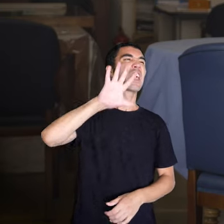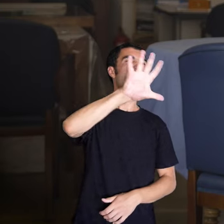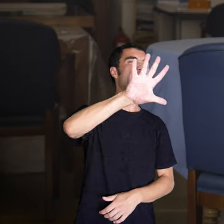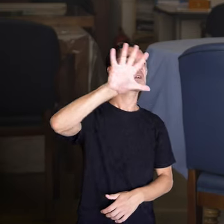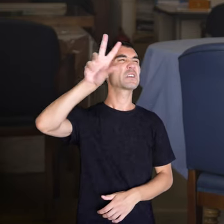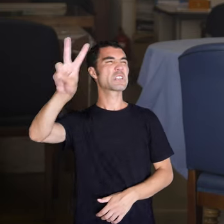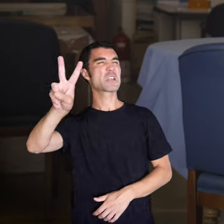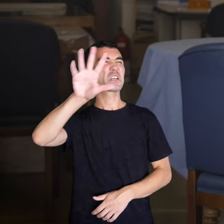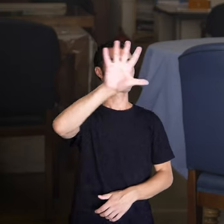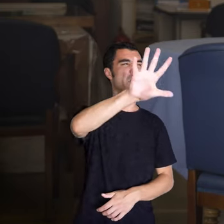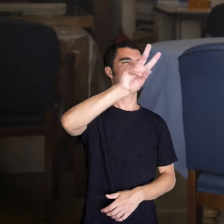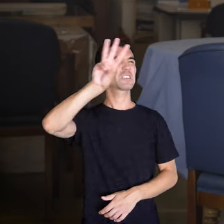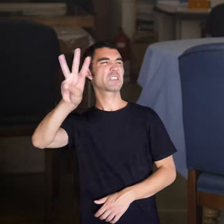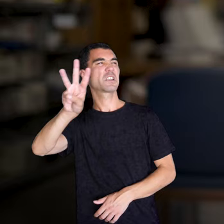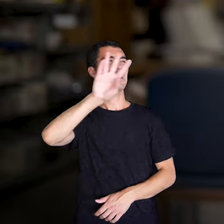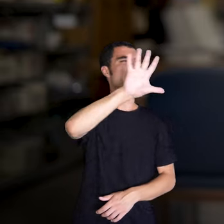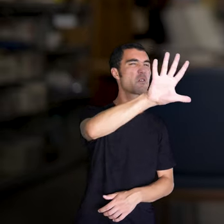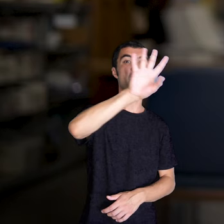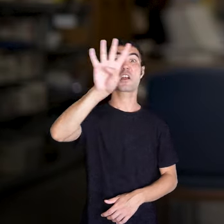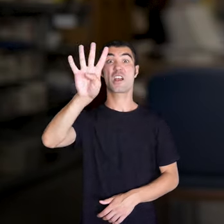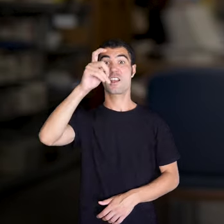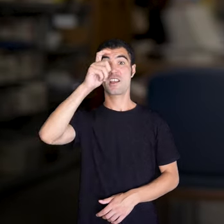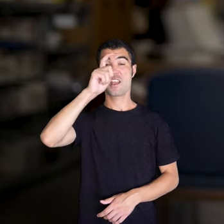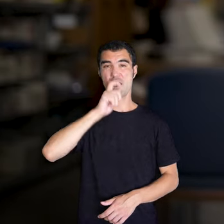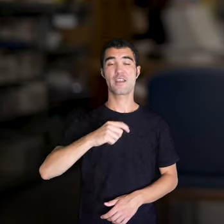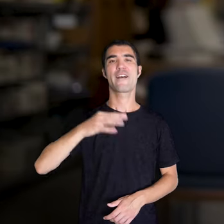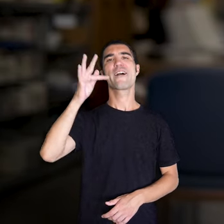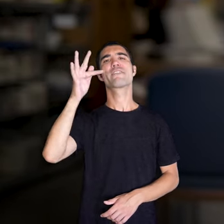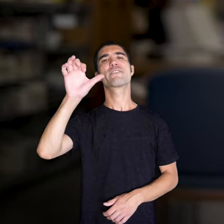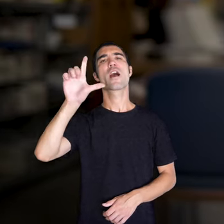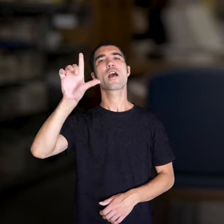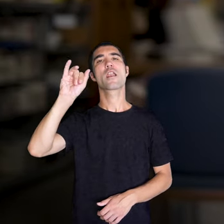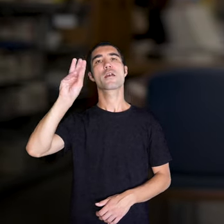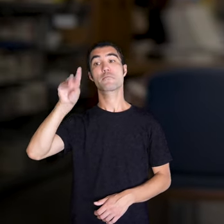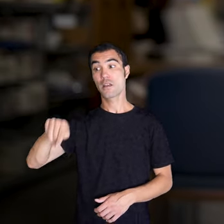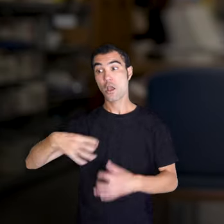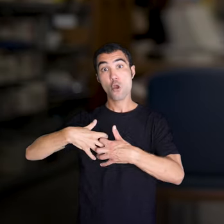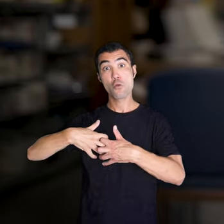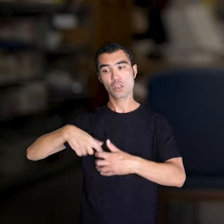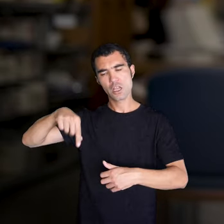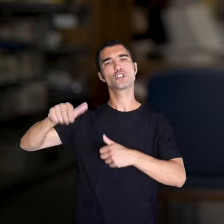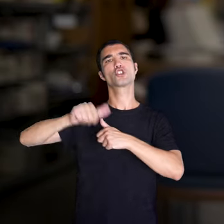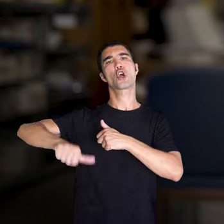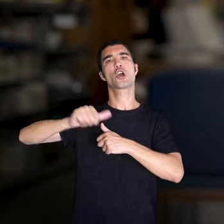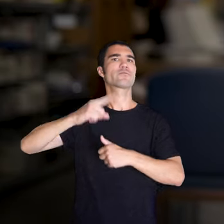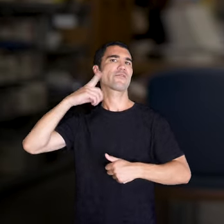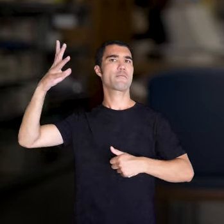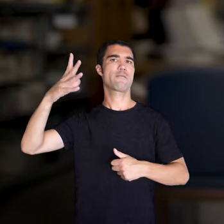52, 53, 54. Nosaltres vàrem d'un Felip, perquè era el motor que hi havia sol, un